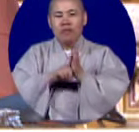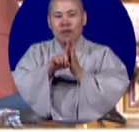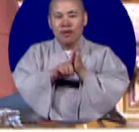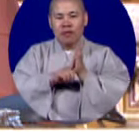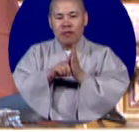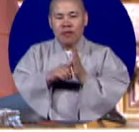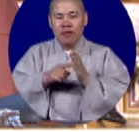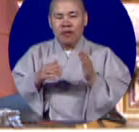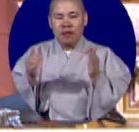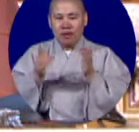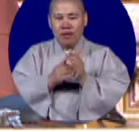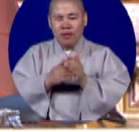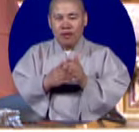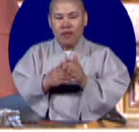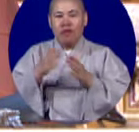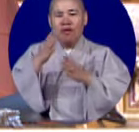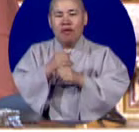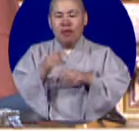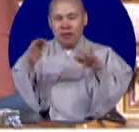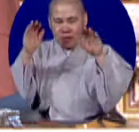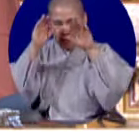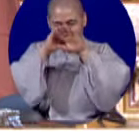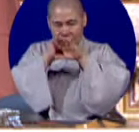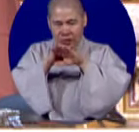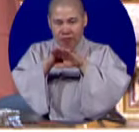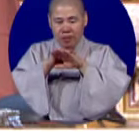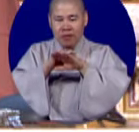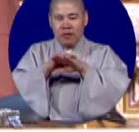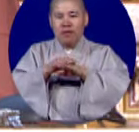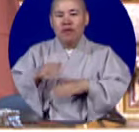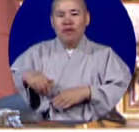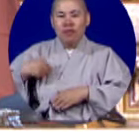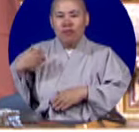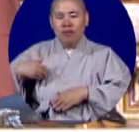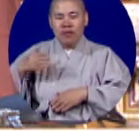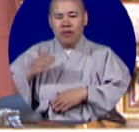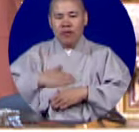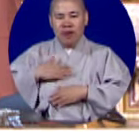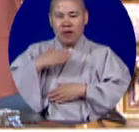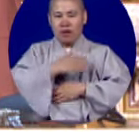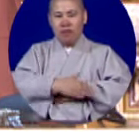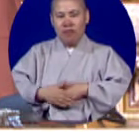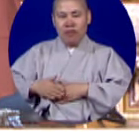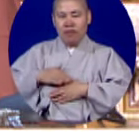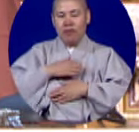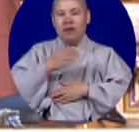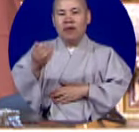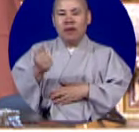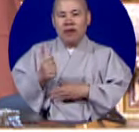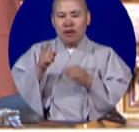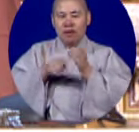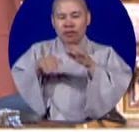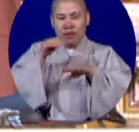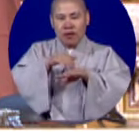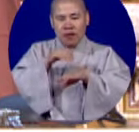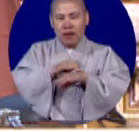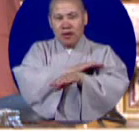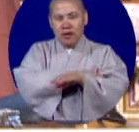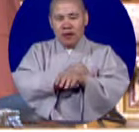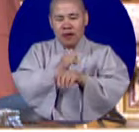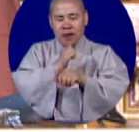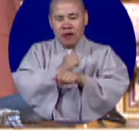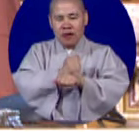언제 깜깜해질지 모르는 이 몸을 가지고 수행을 잘해서 깨달음을